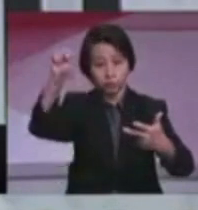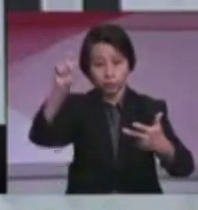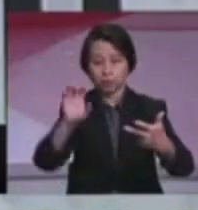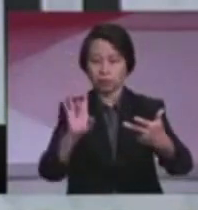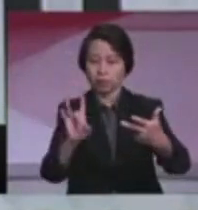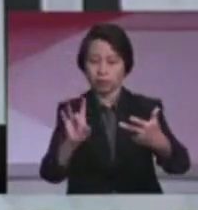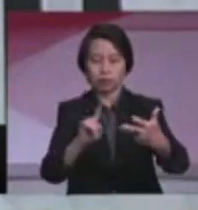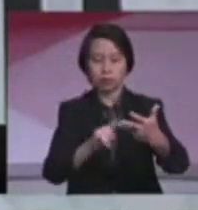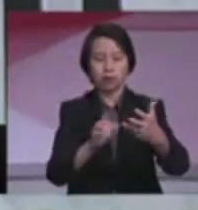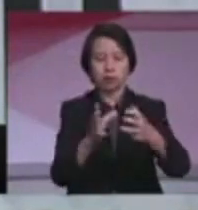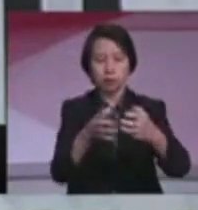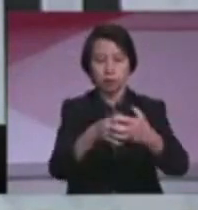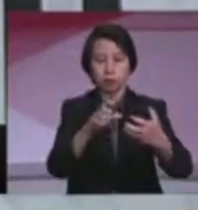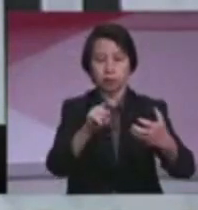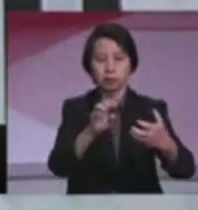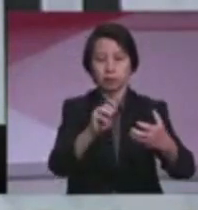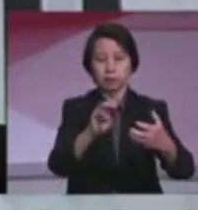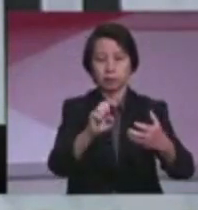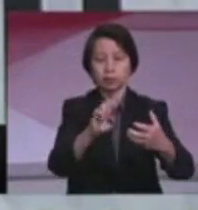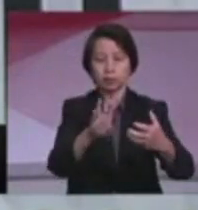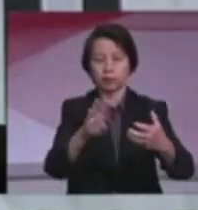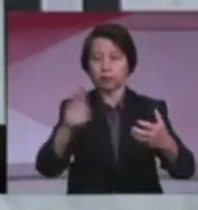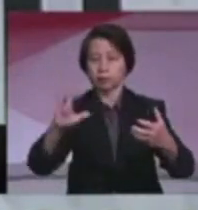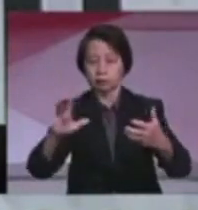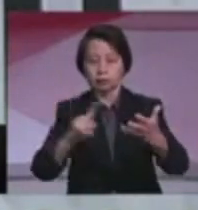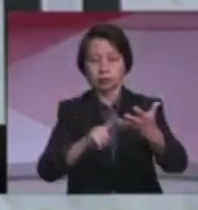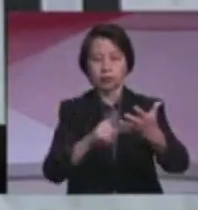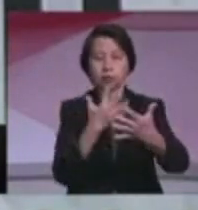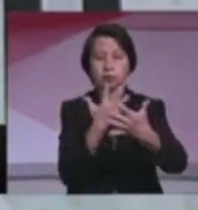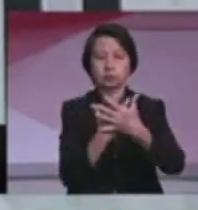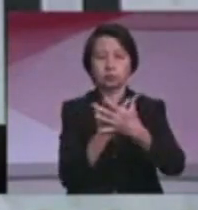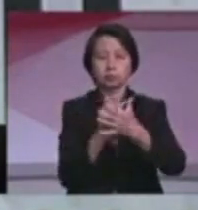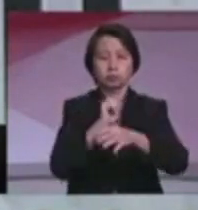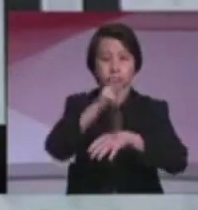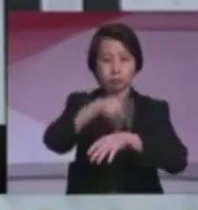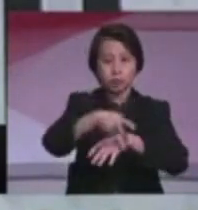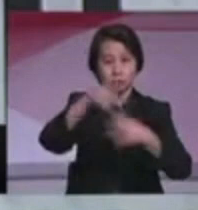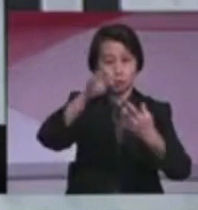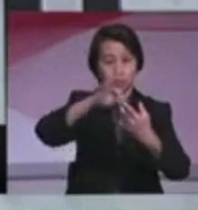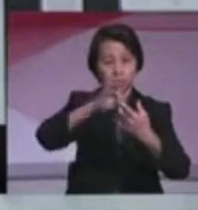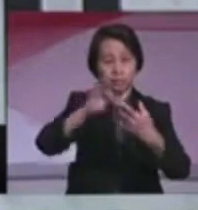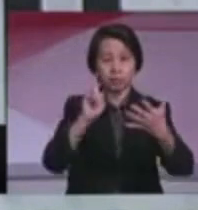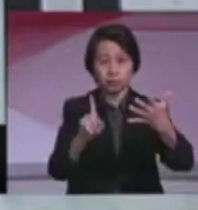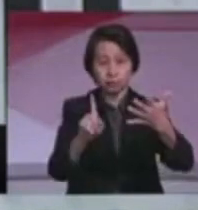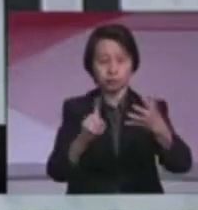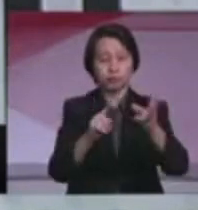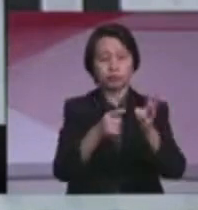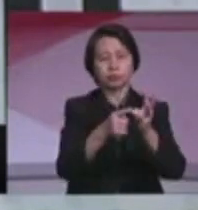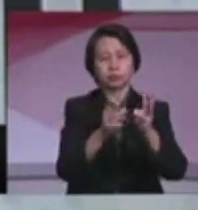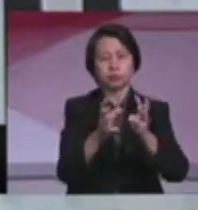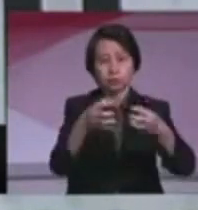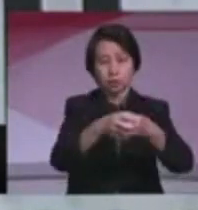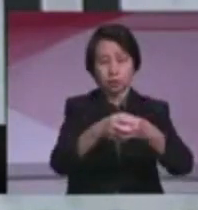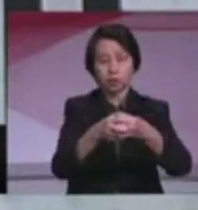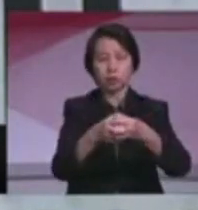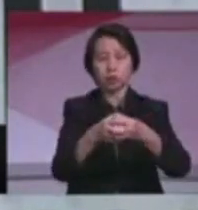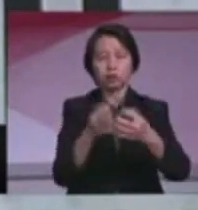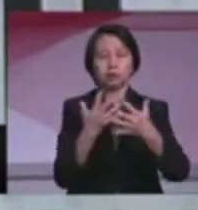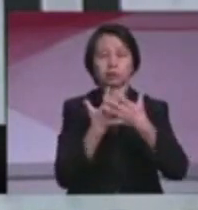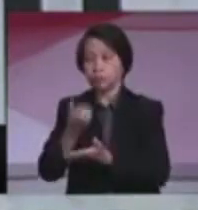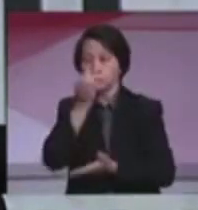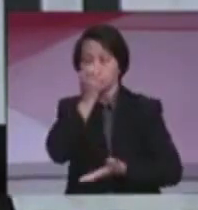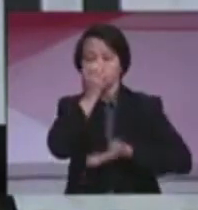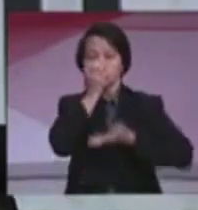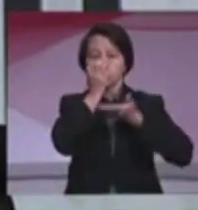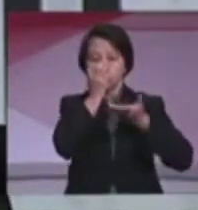kes, kluster Mantabai 3 kes, kluster penjara Seberang Perai 1 kes dan kluster penjara Sandakan 1